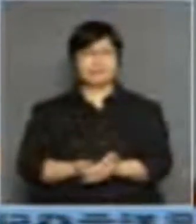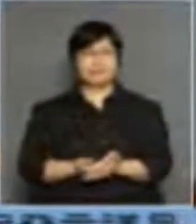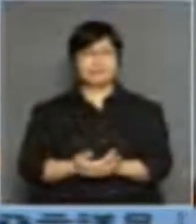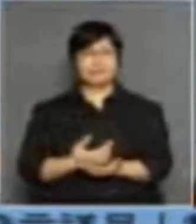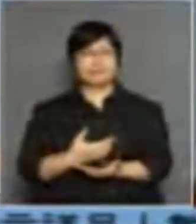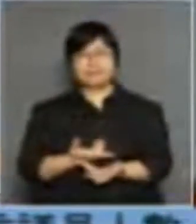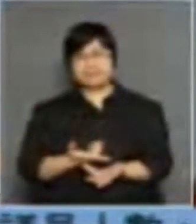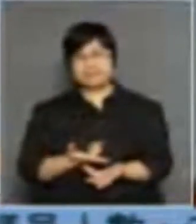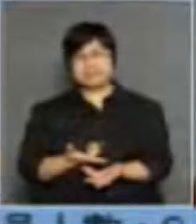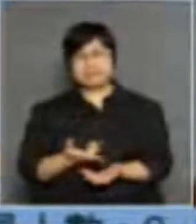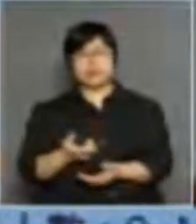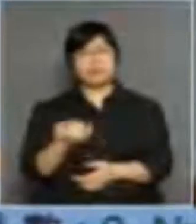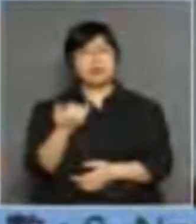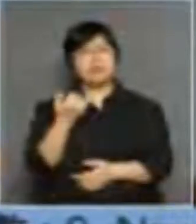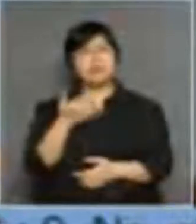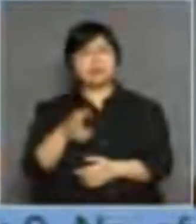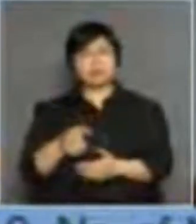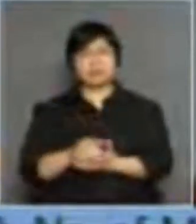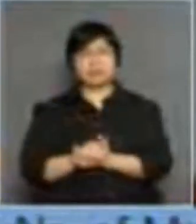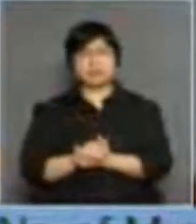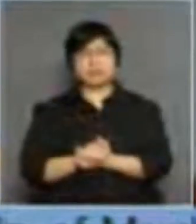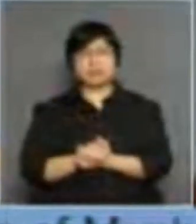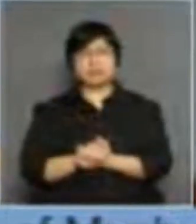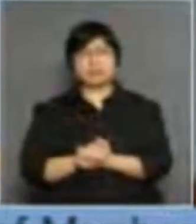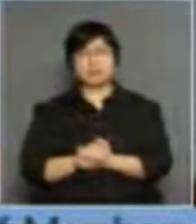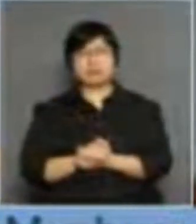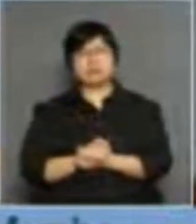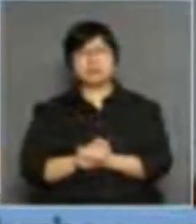話應唔應該？仲唔好計喎，